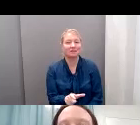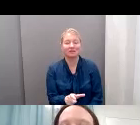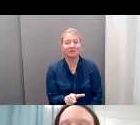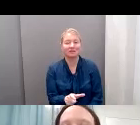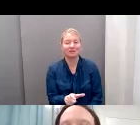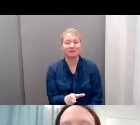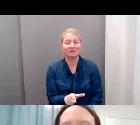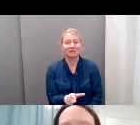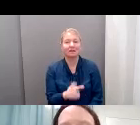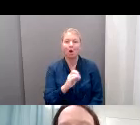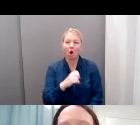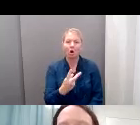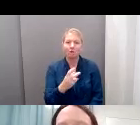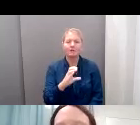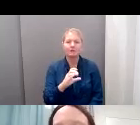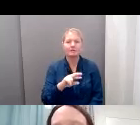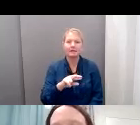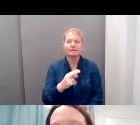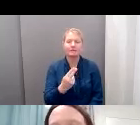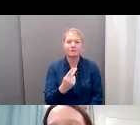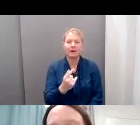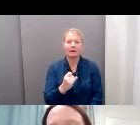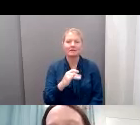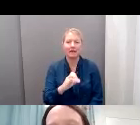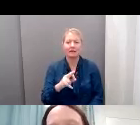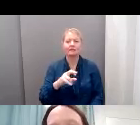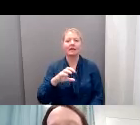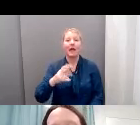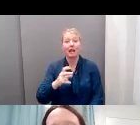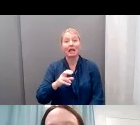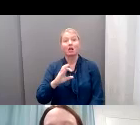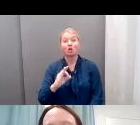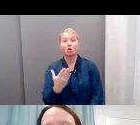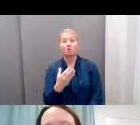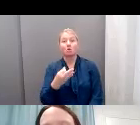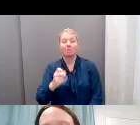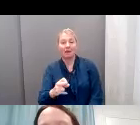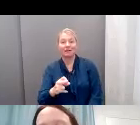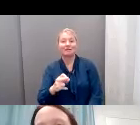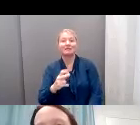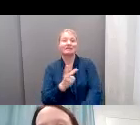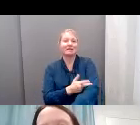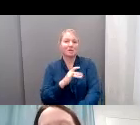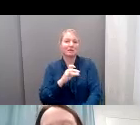Man både avsexualiseras och hypersexualiseras. Det är alltså inte